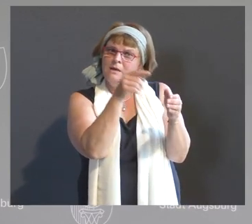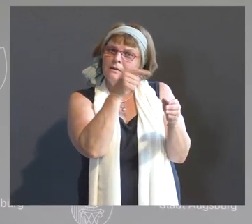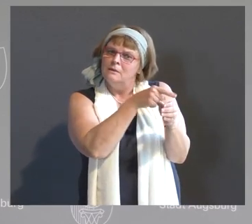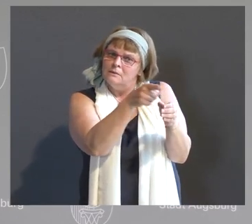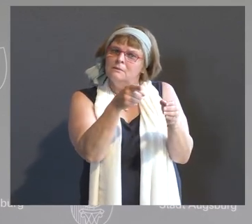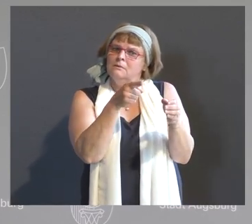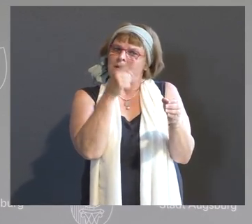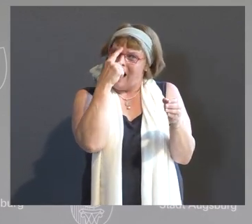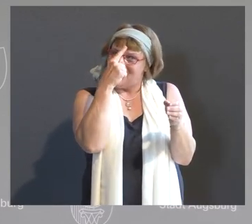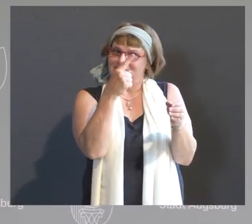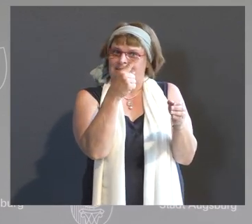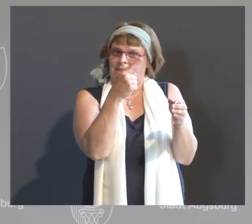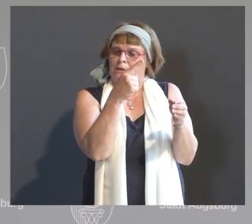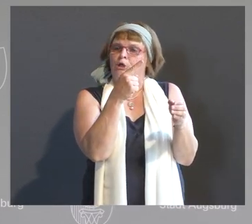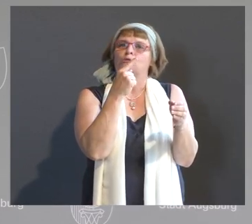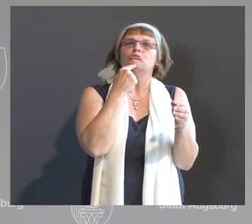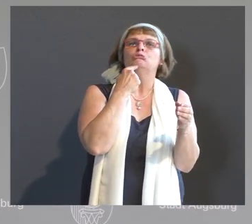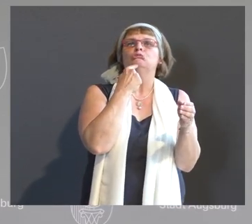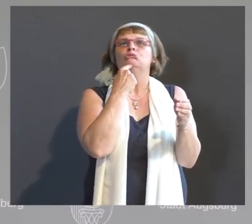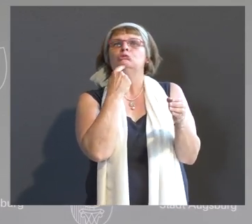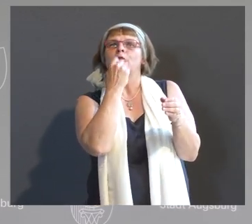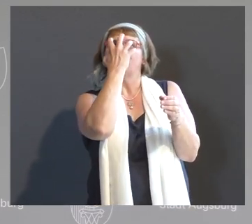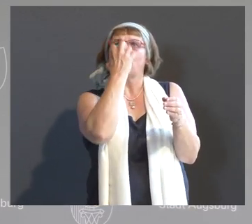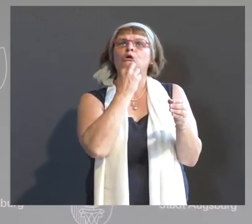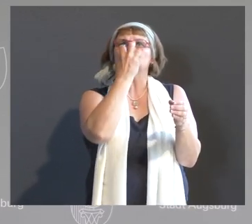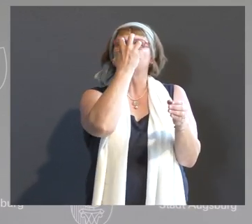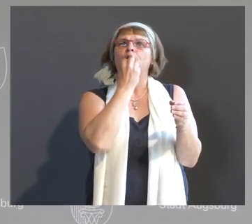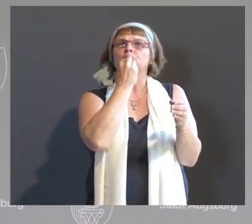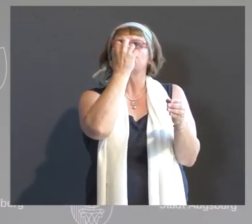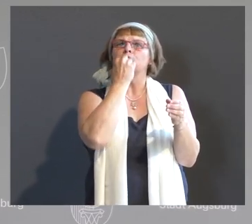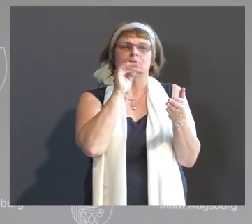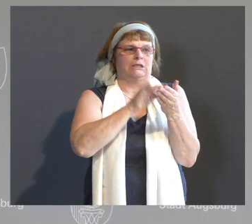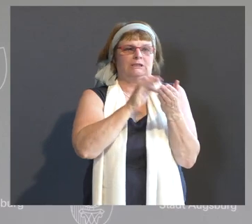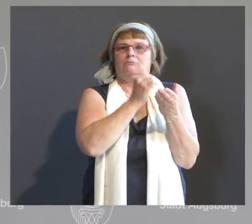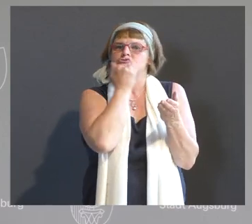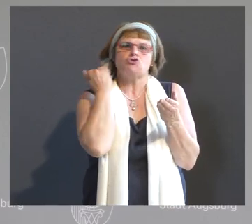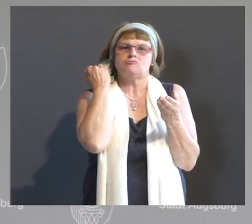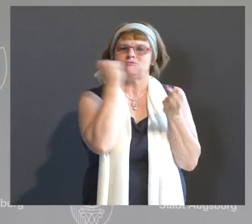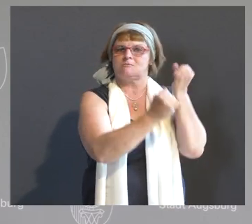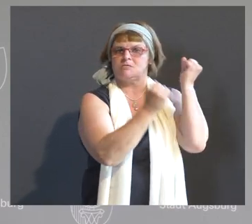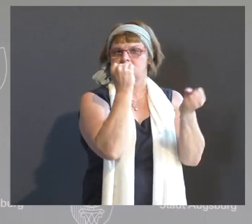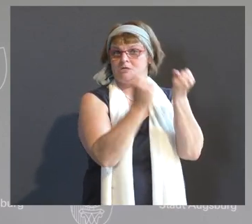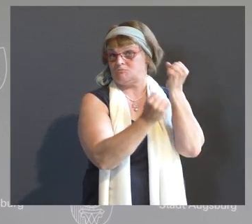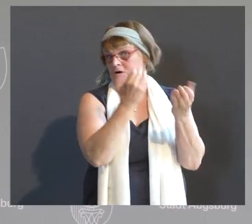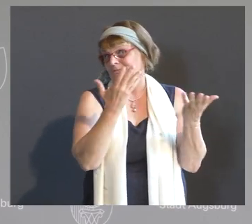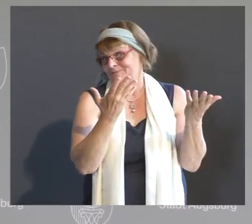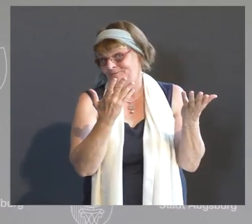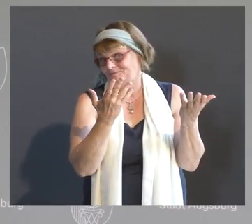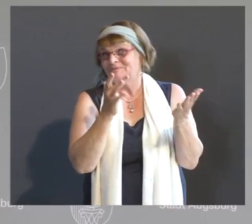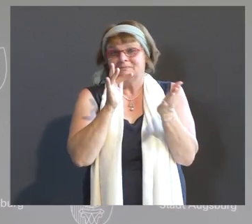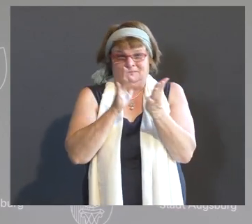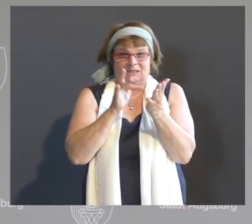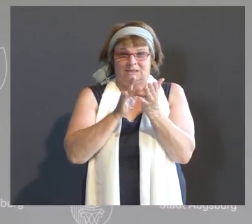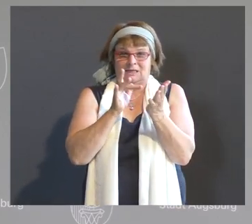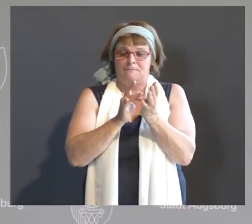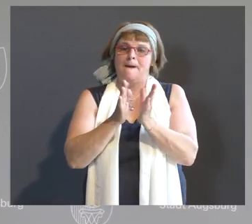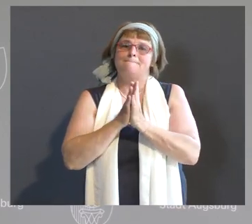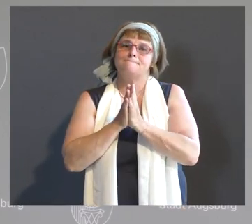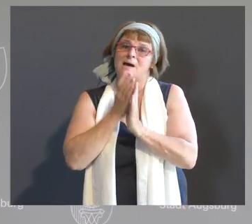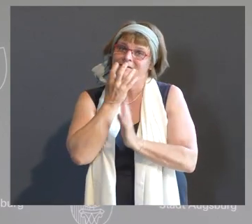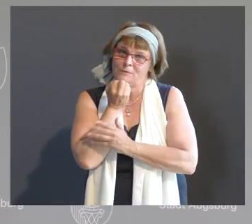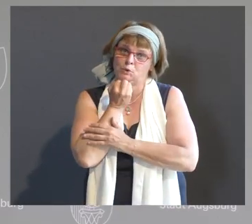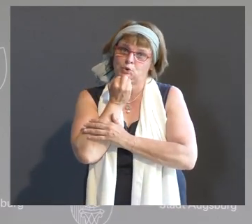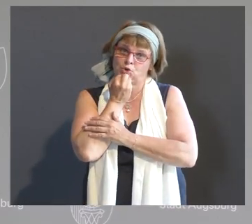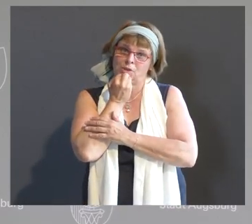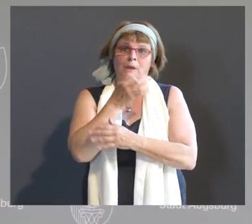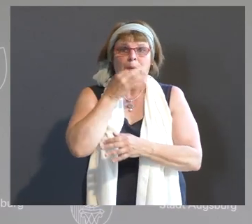dem Deckmantel angeblicher Frustration Gewalt auszuüben. Mein Appell geht deshalb an alle jungen Menschen. Lassen